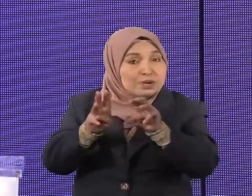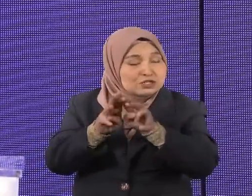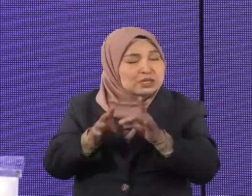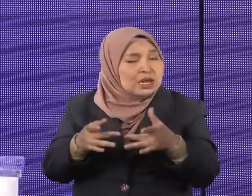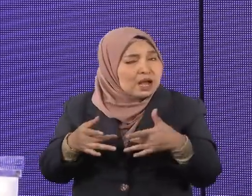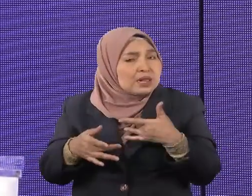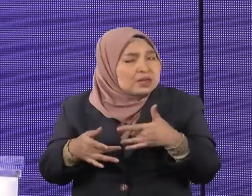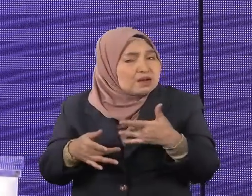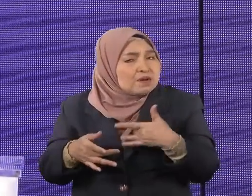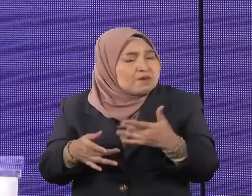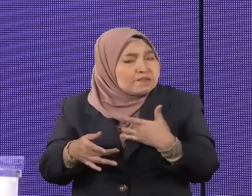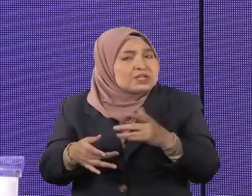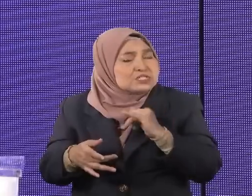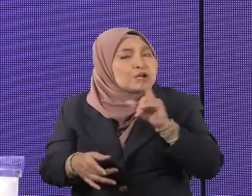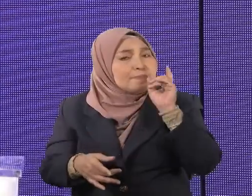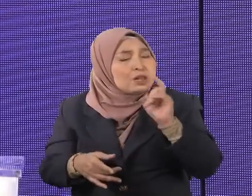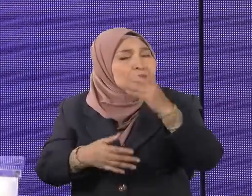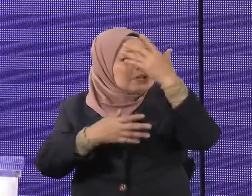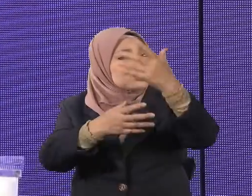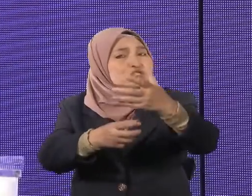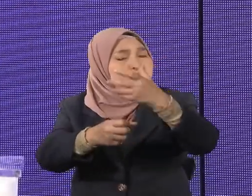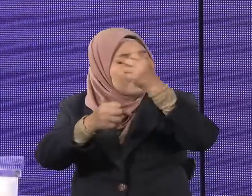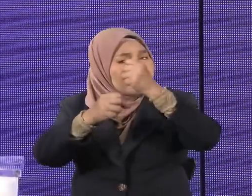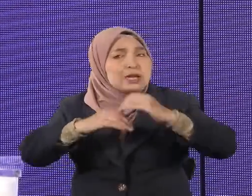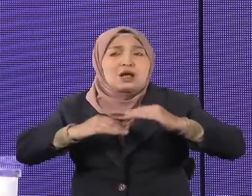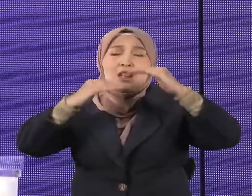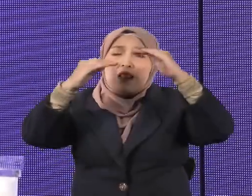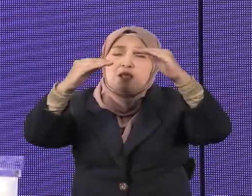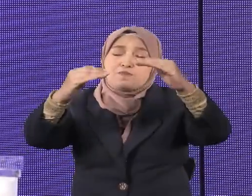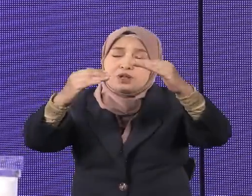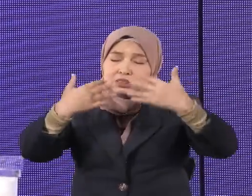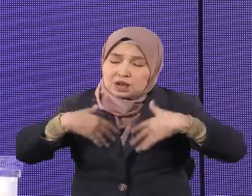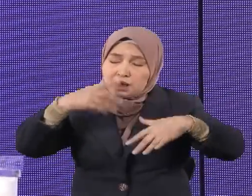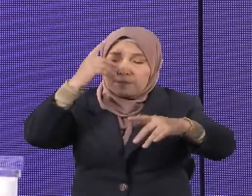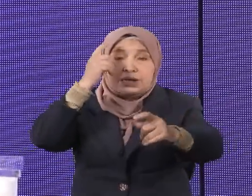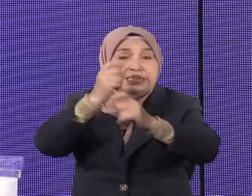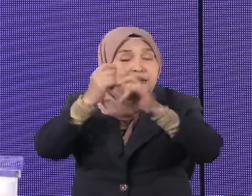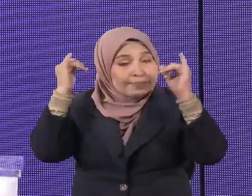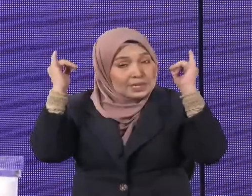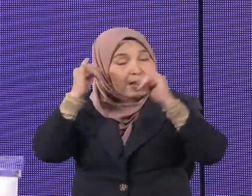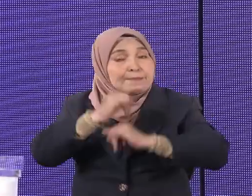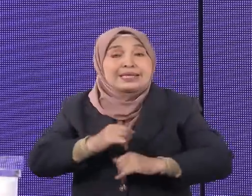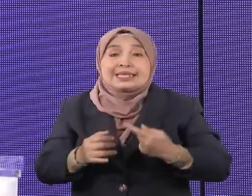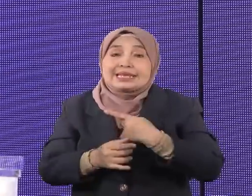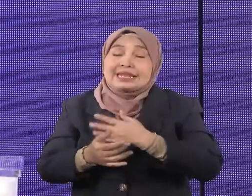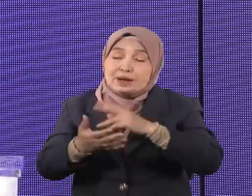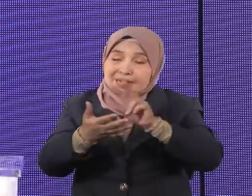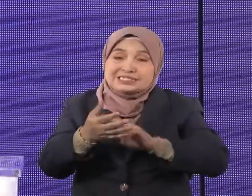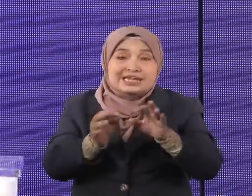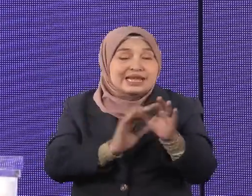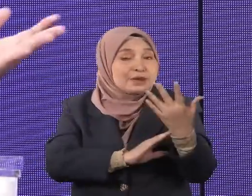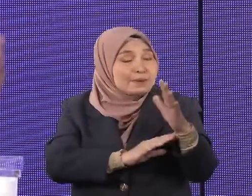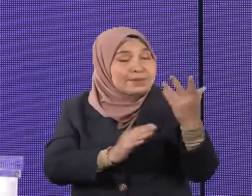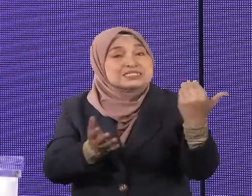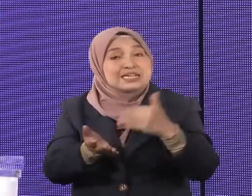rasa bahawa saya perlu mencapai kepada level tahap taqwa, tahap ibad yang kita ingin baca ayat 15